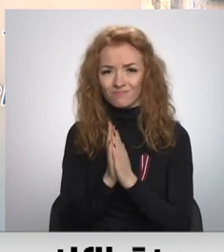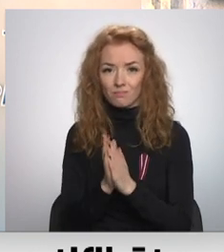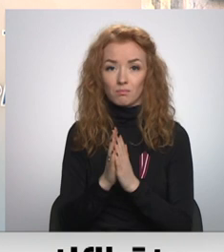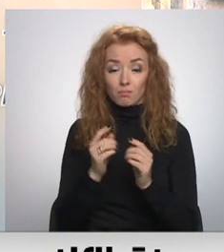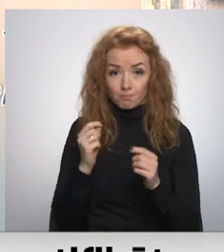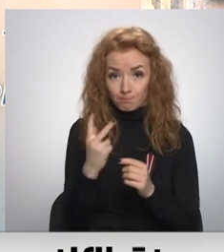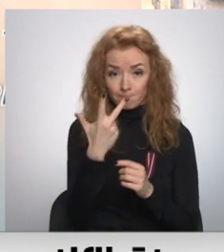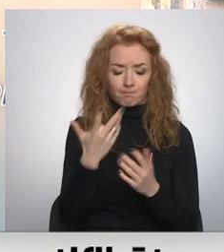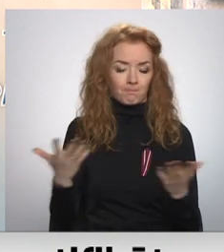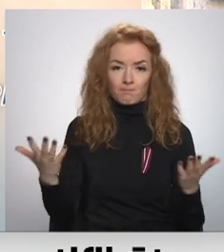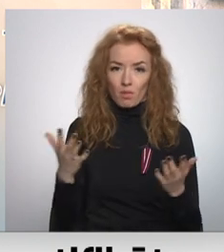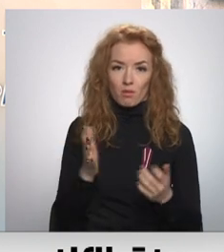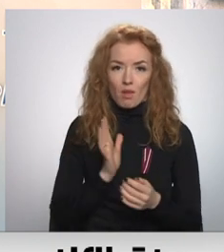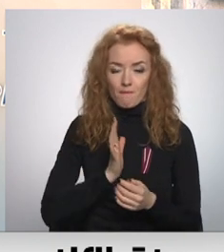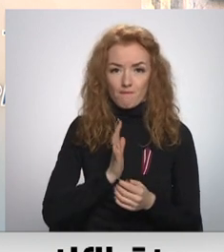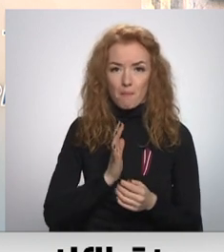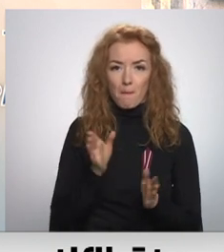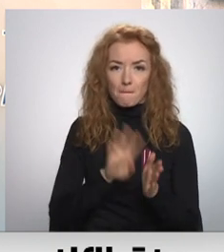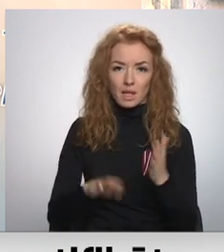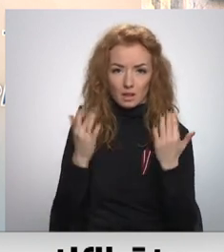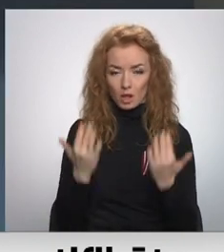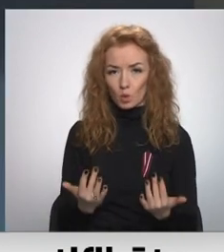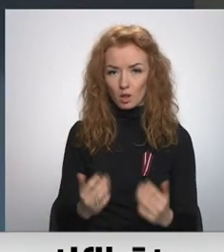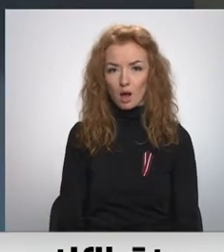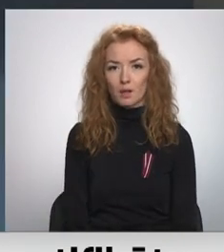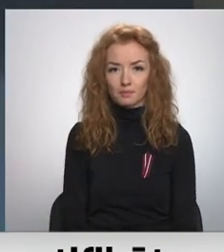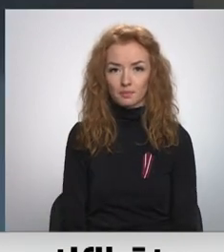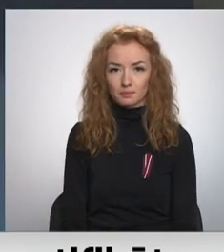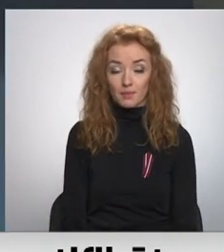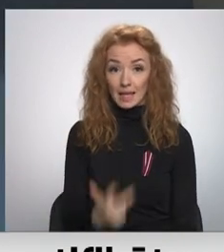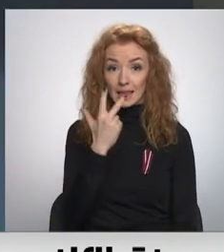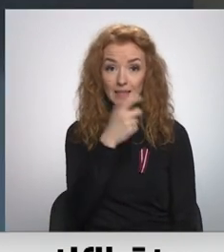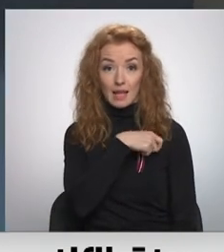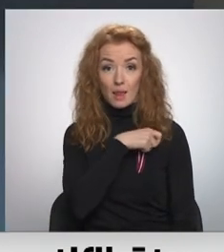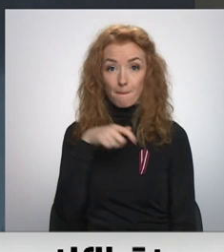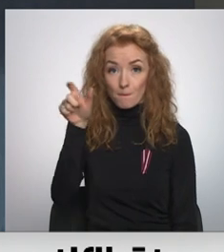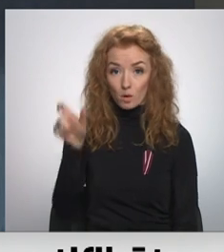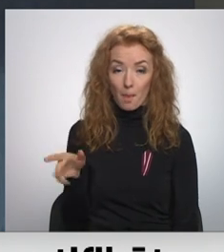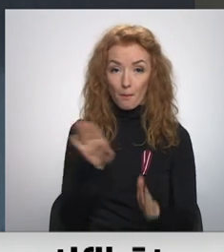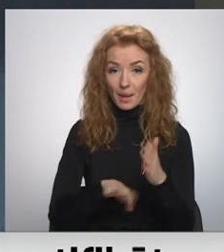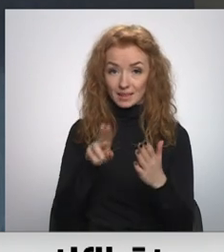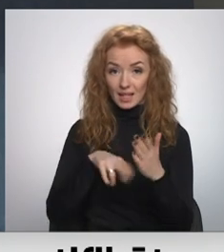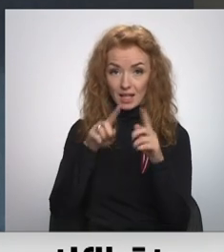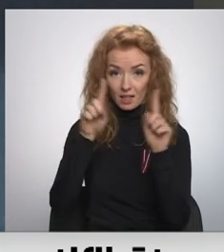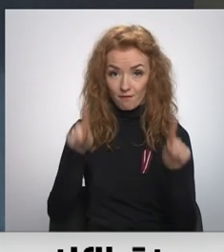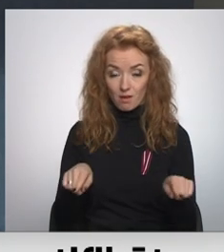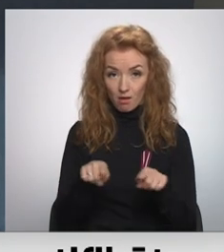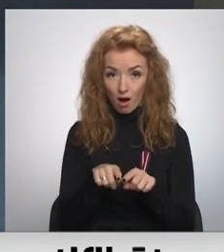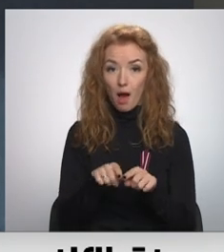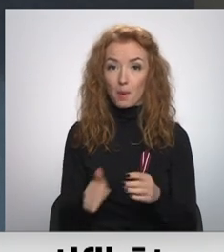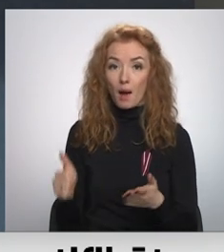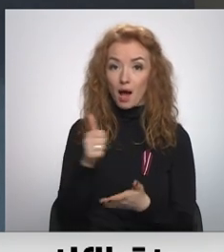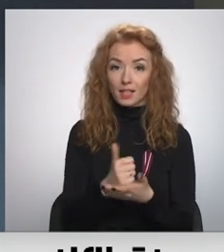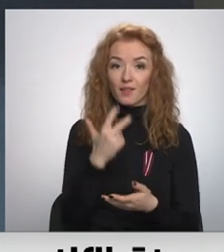bet tas ir pilnīgi bezmērķīgi. 3 deputāti bez sadarbspējīga certifikāta pārstāvot